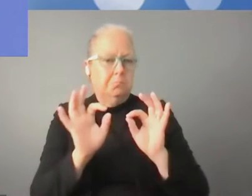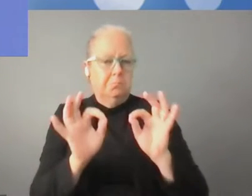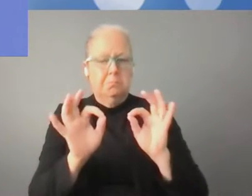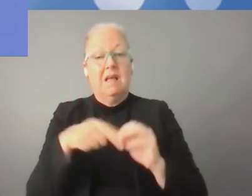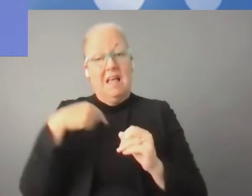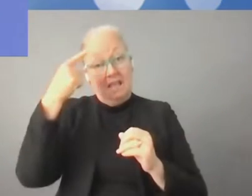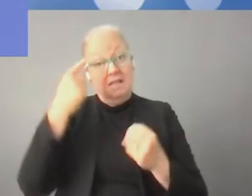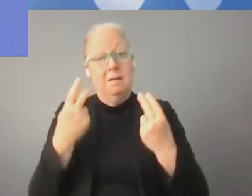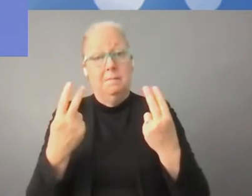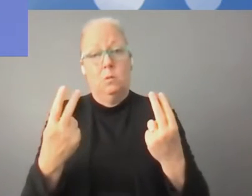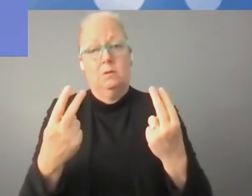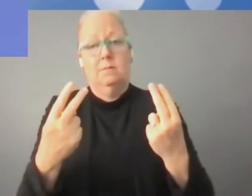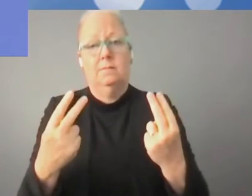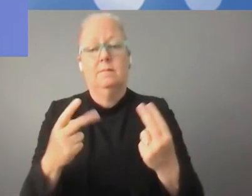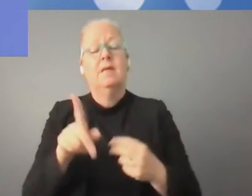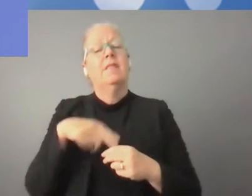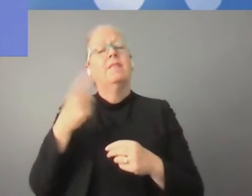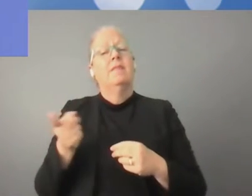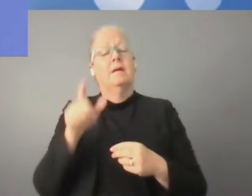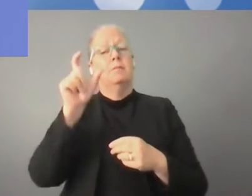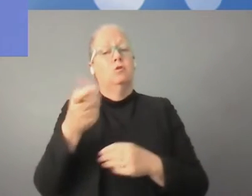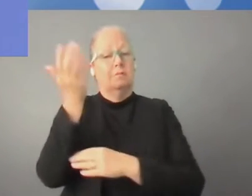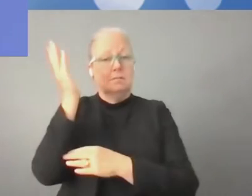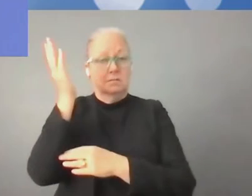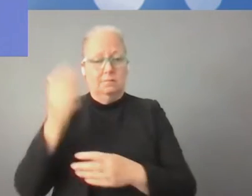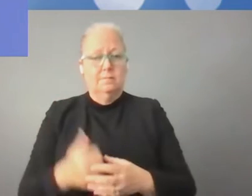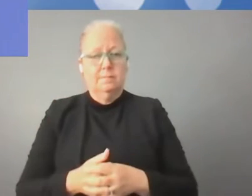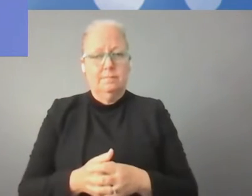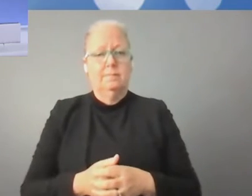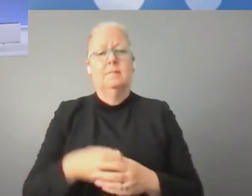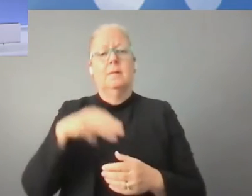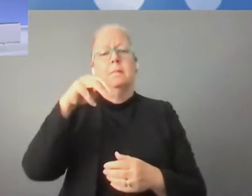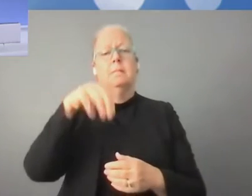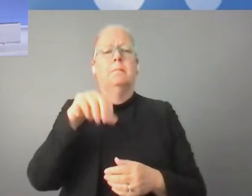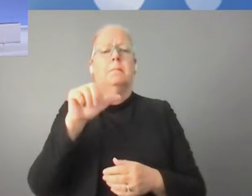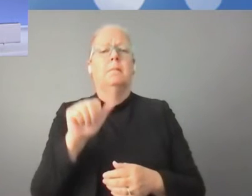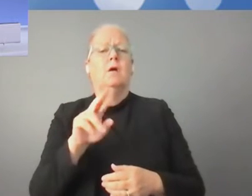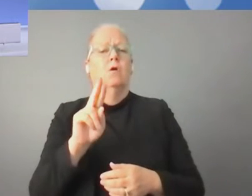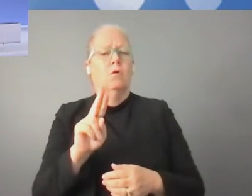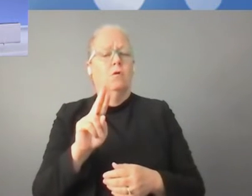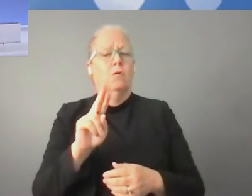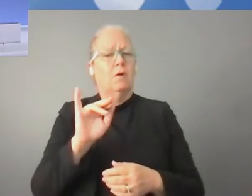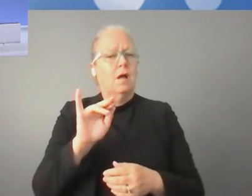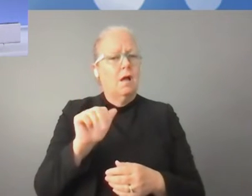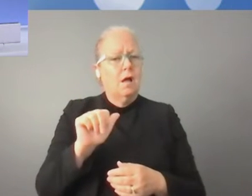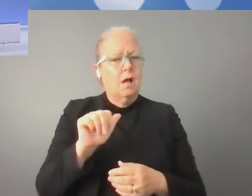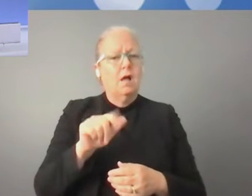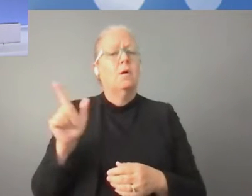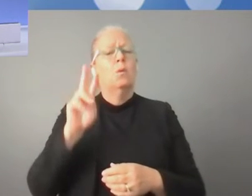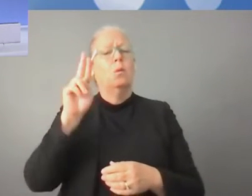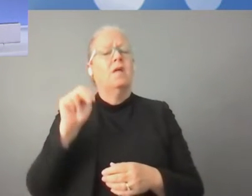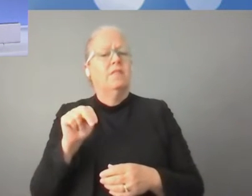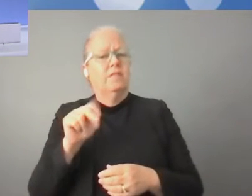перспектива, точка зрения Европейского инвестиционного банка. Мы говорили о финансировании. Мы еще к этому